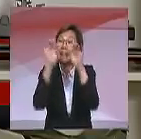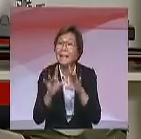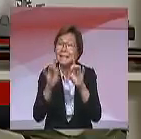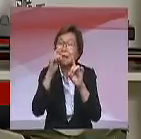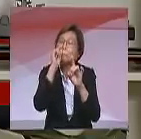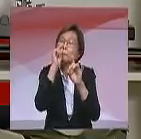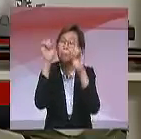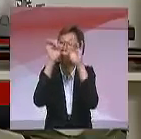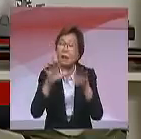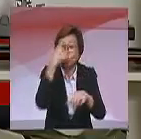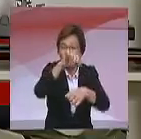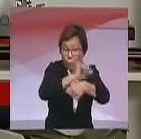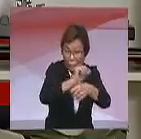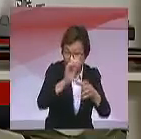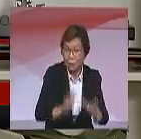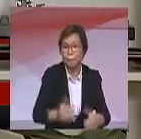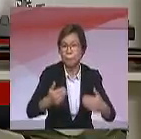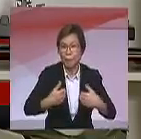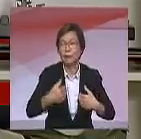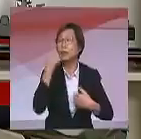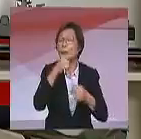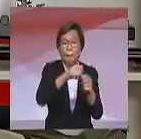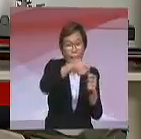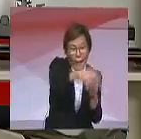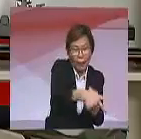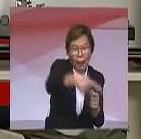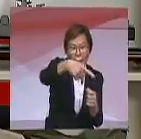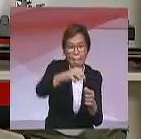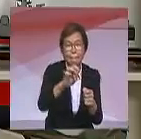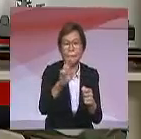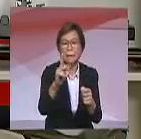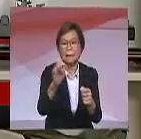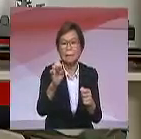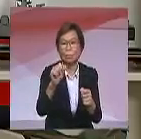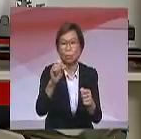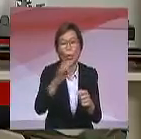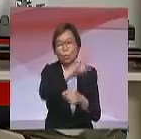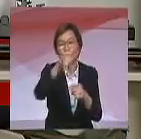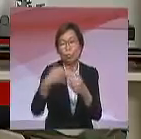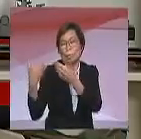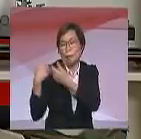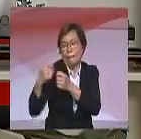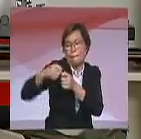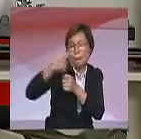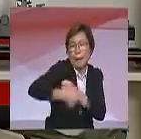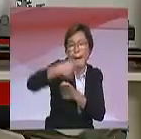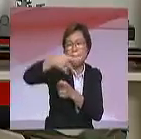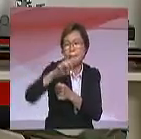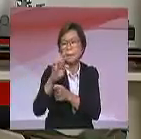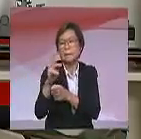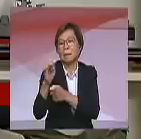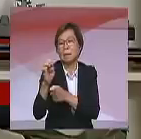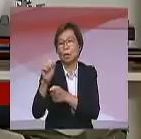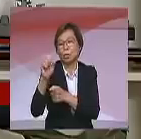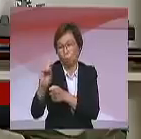bagi mereka yang mencarum perkeso, semua kos untuk swab test ditanggung oleh perkeso.